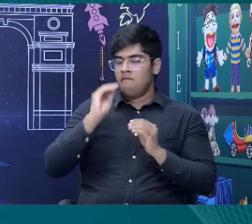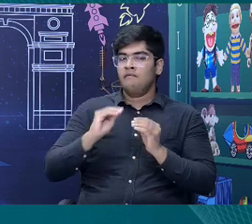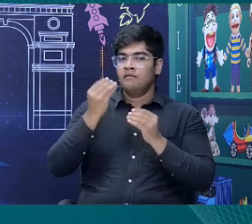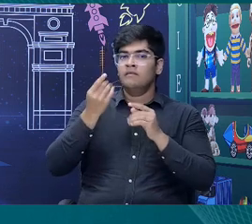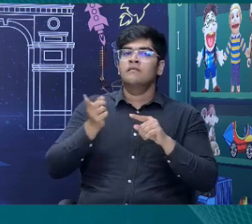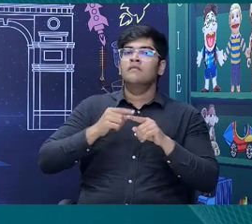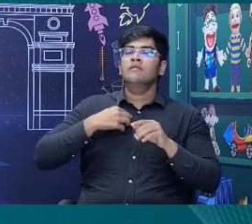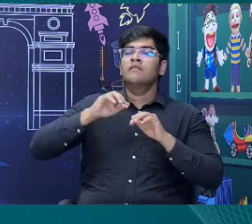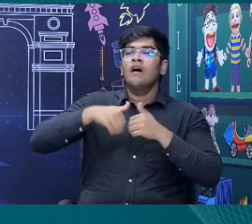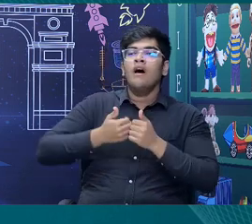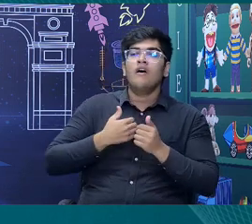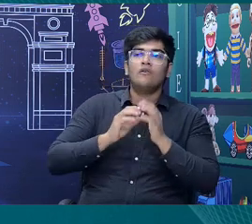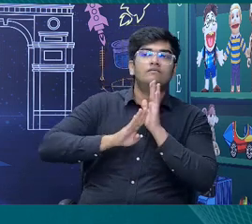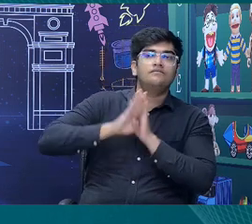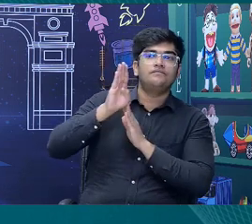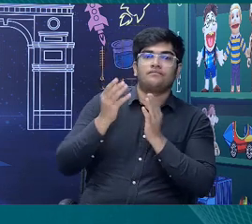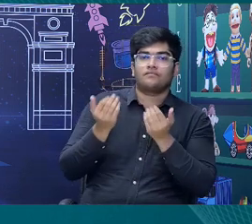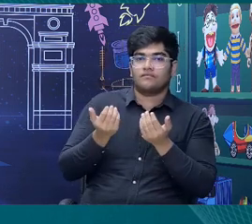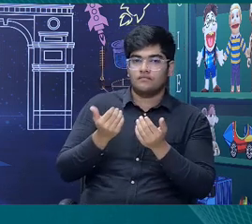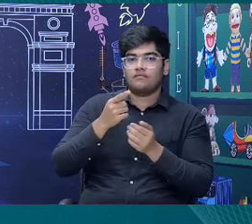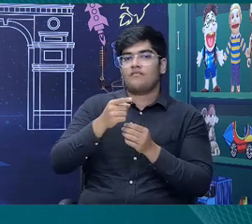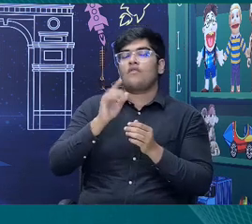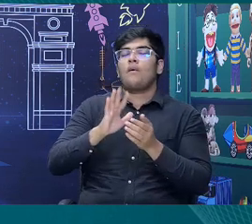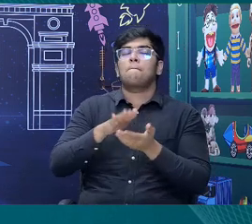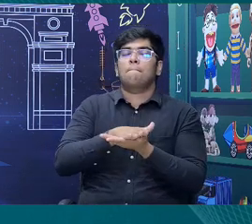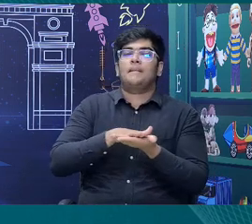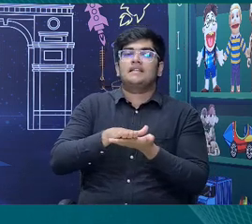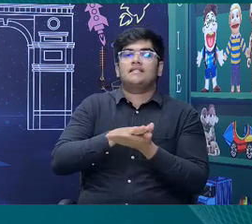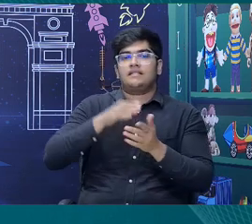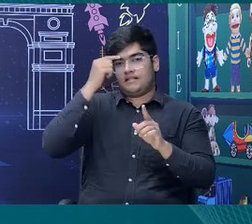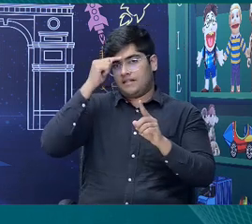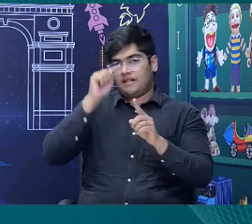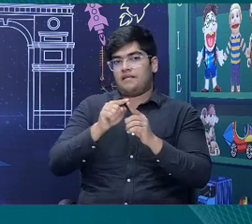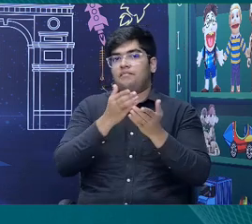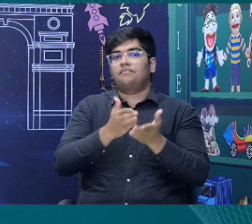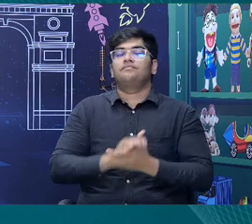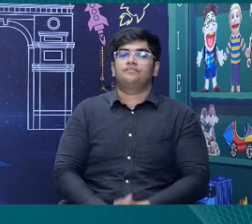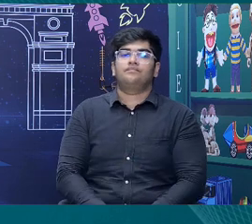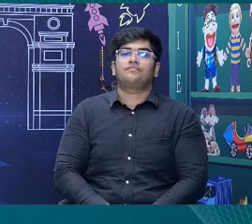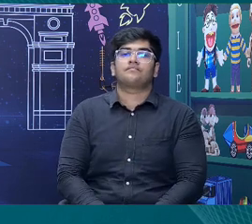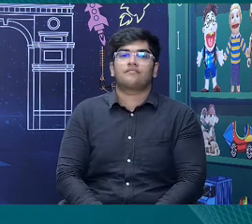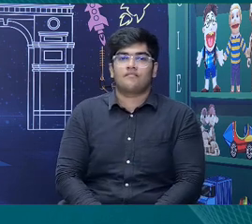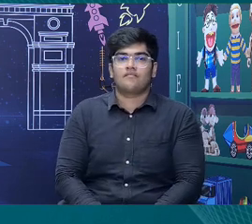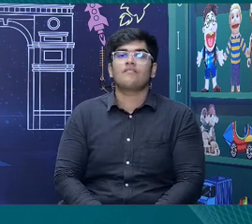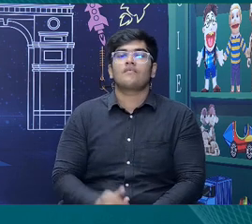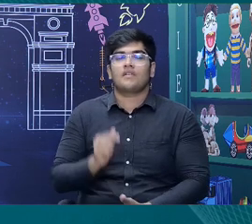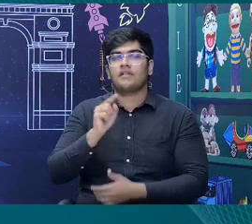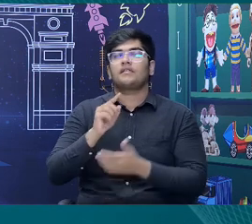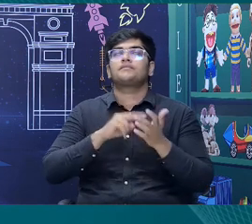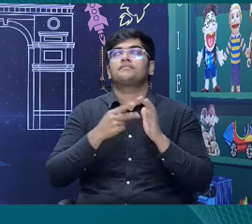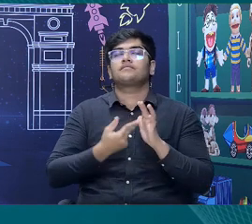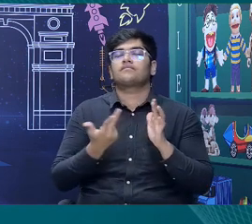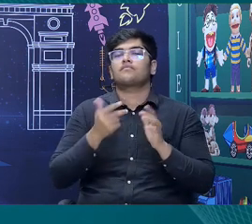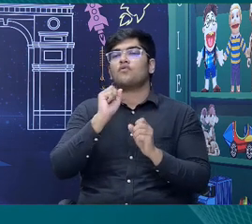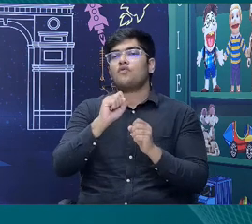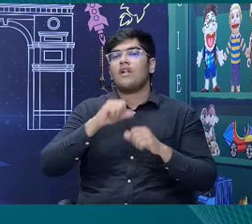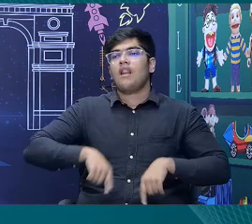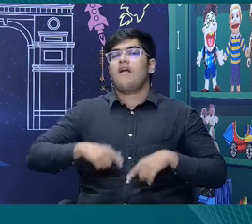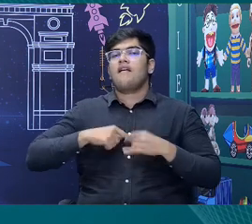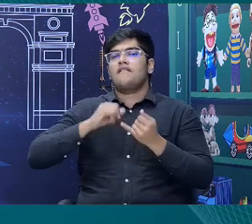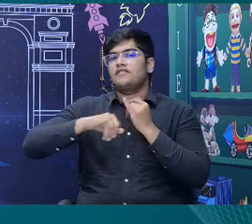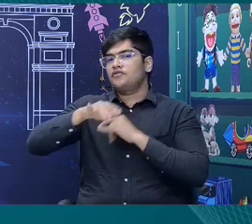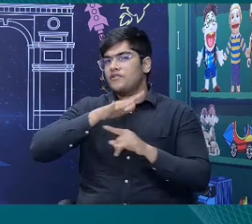अवेयरनेस क्रिएट कर सकते हैं यह बेसिक गोल्स होते हैं साइकोथेरेपी के तो किस तरीके से आप कोप अप कर सकते हैं डिफरेंट सिचुएशंस के